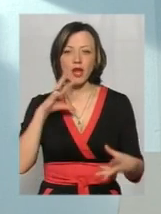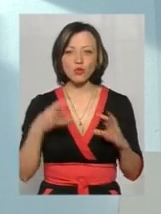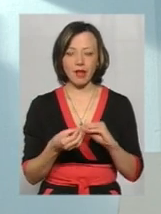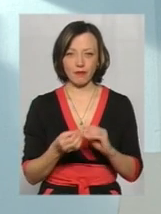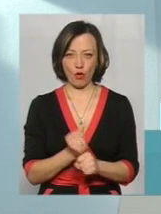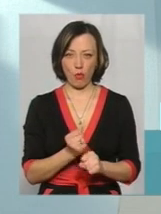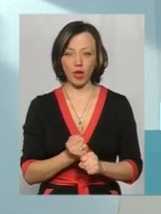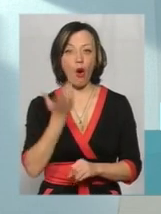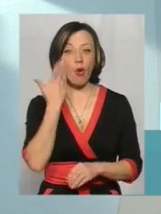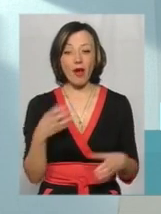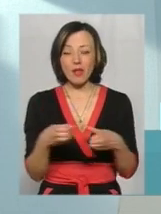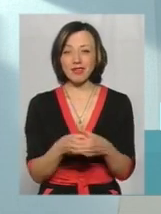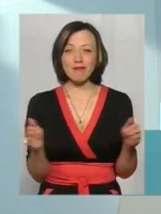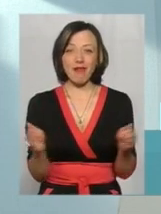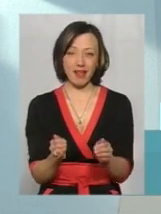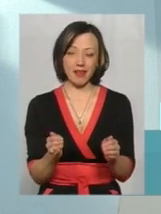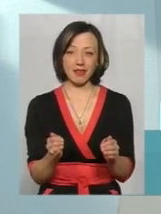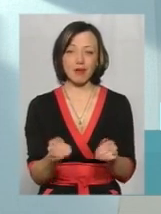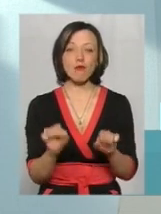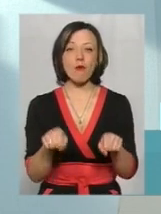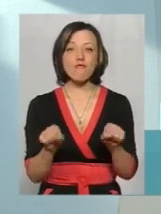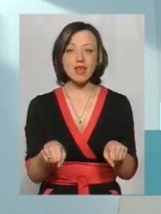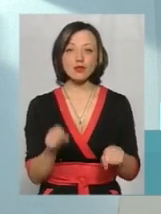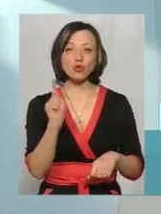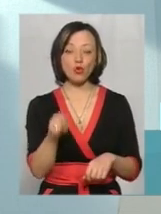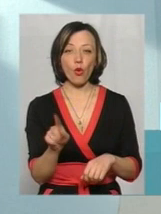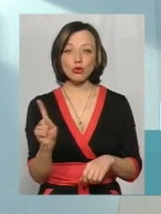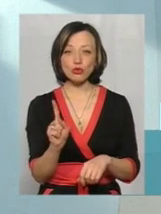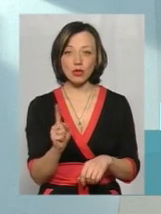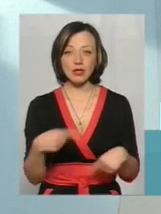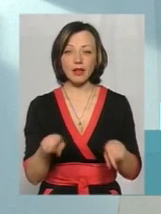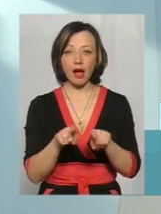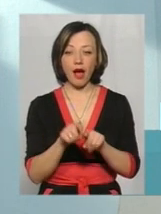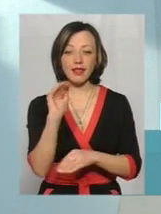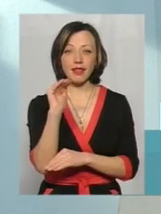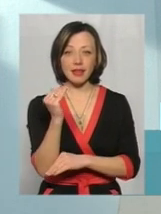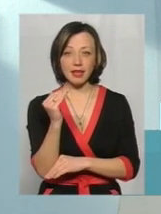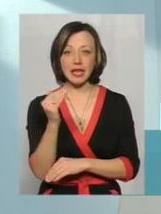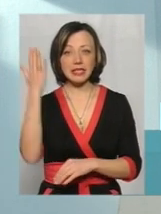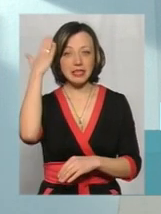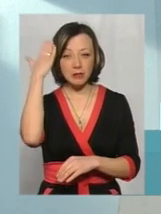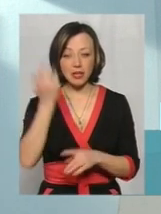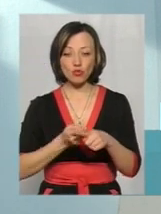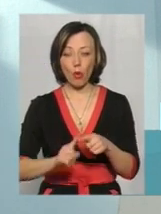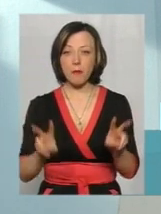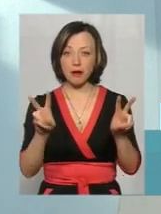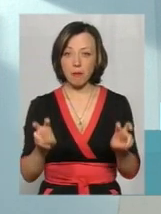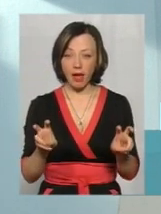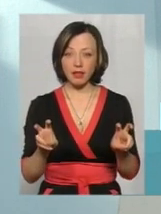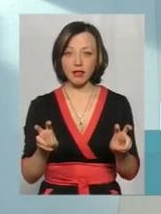Тому, коли колектив маленький, ймовірність того, що така дитина здібна саме з цього